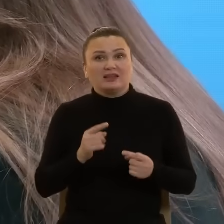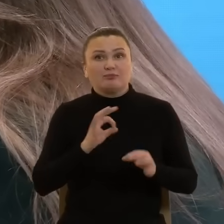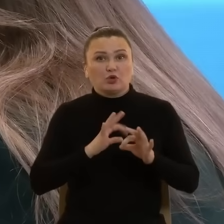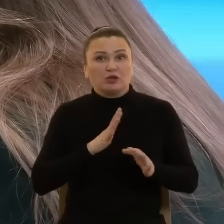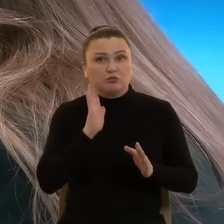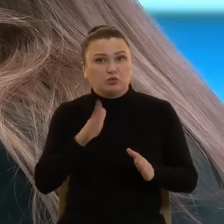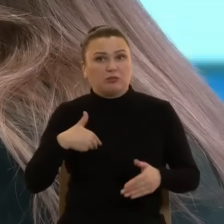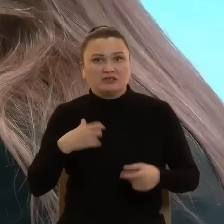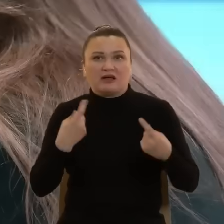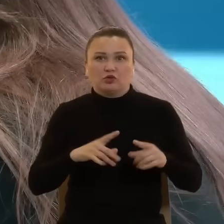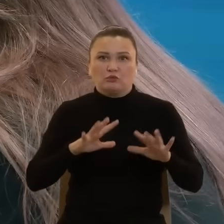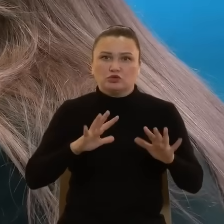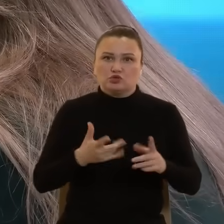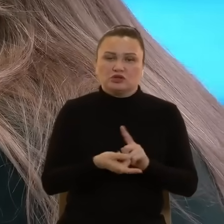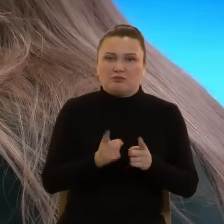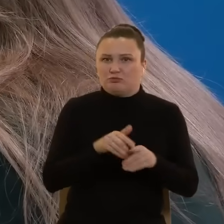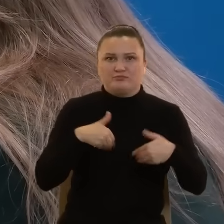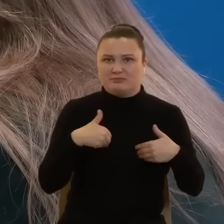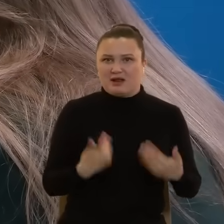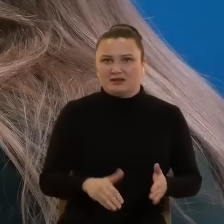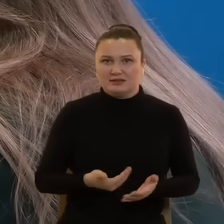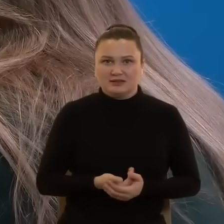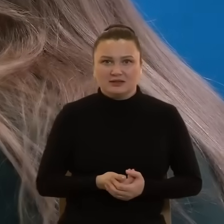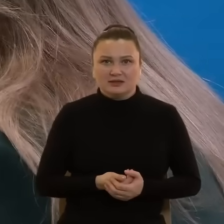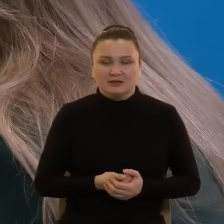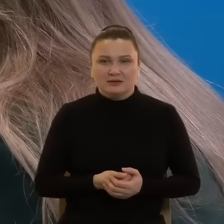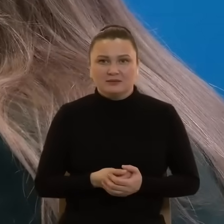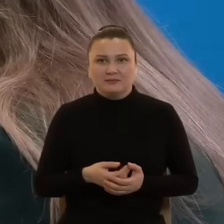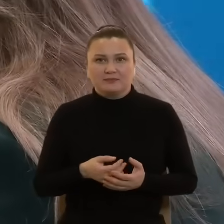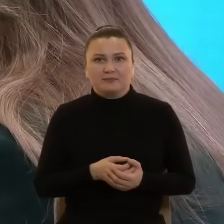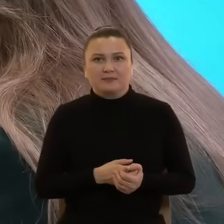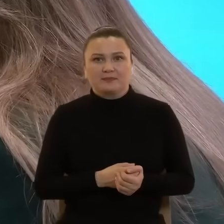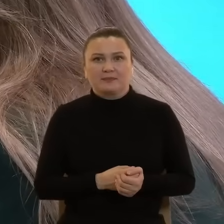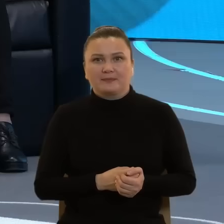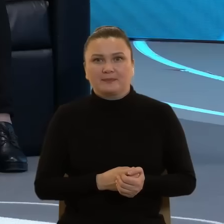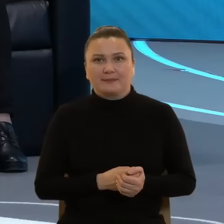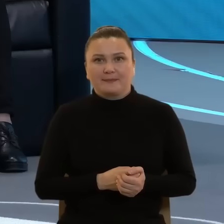от осложнений и быстрее купировать симптомы и вернуться к нормальной жизни.